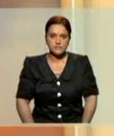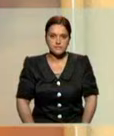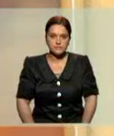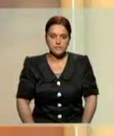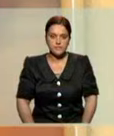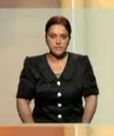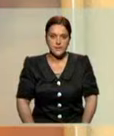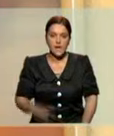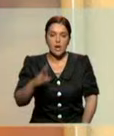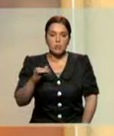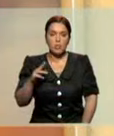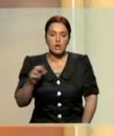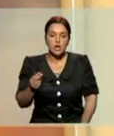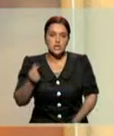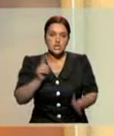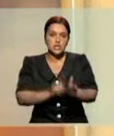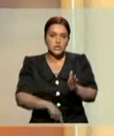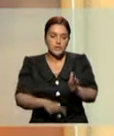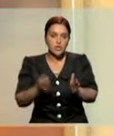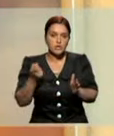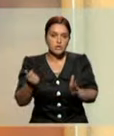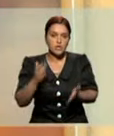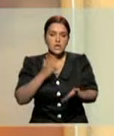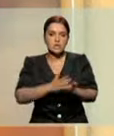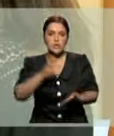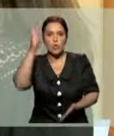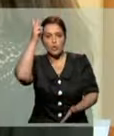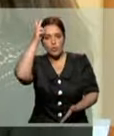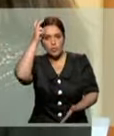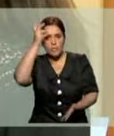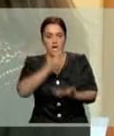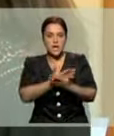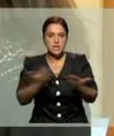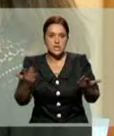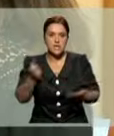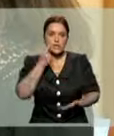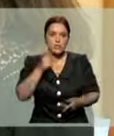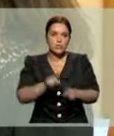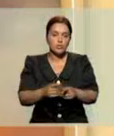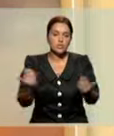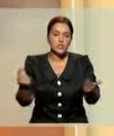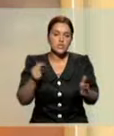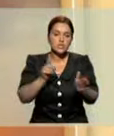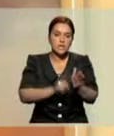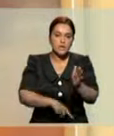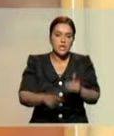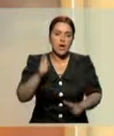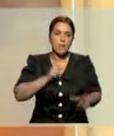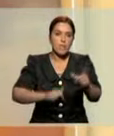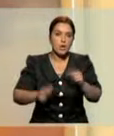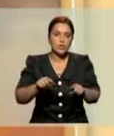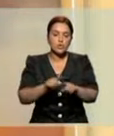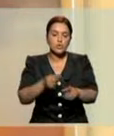Мука дешевеет чуть-чуть, некоторые виды круп дешевеют, яйца, например, сейчас дешевеют, молочная